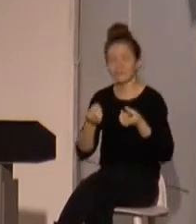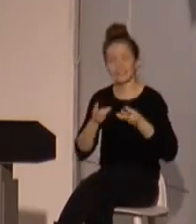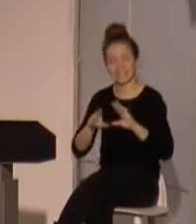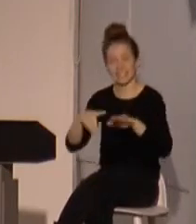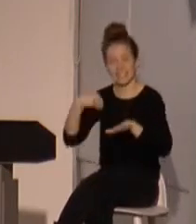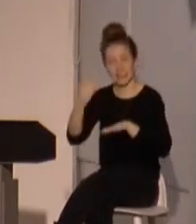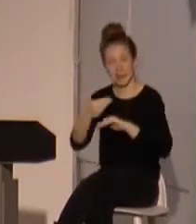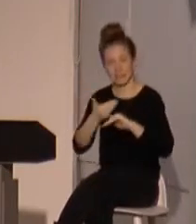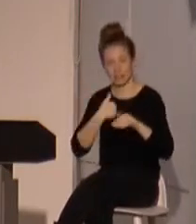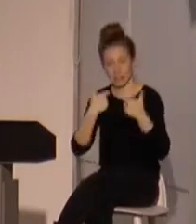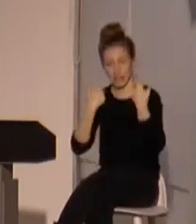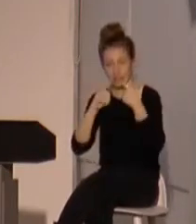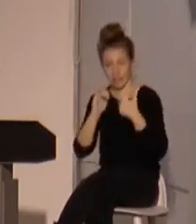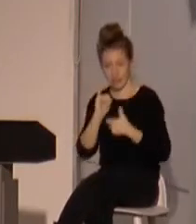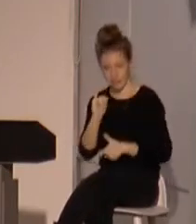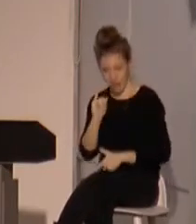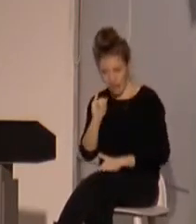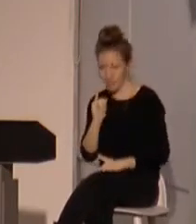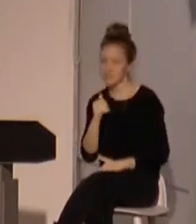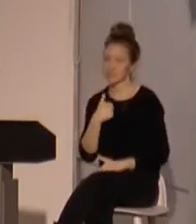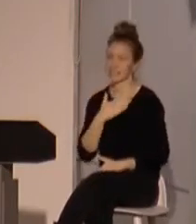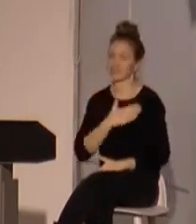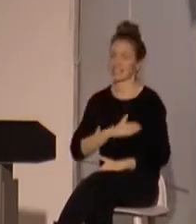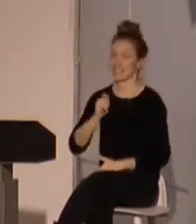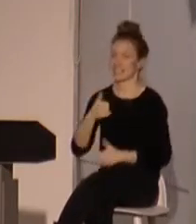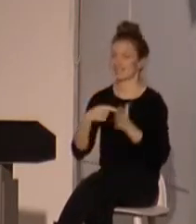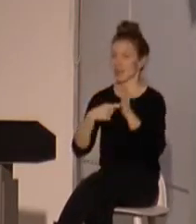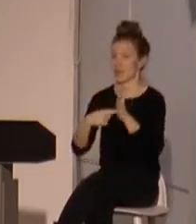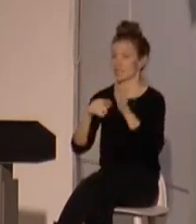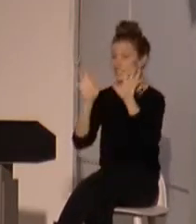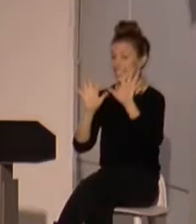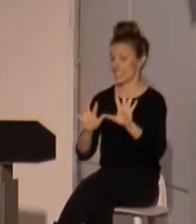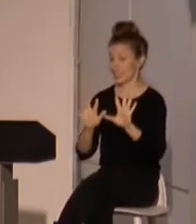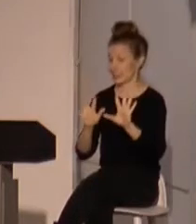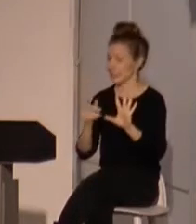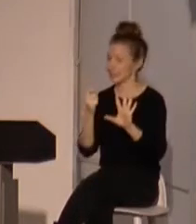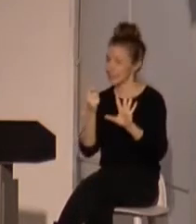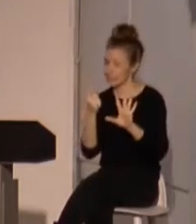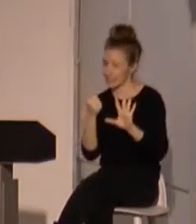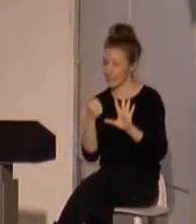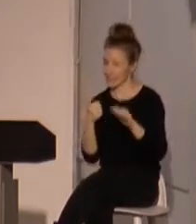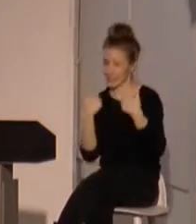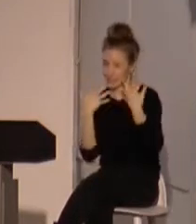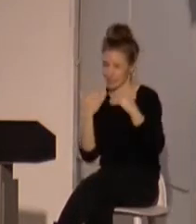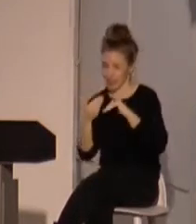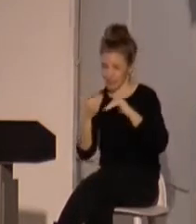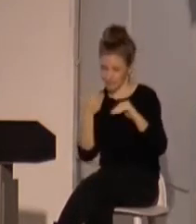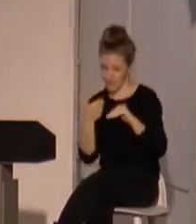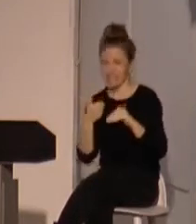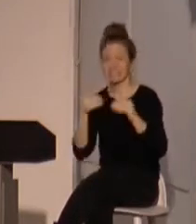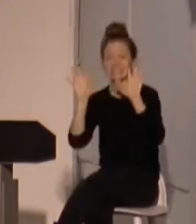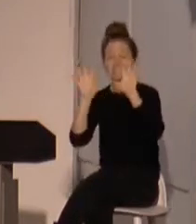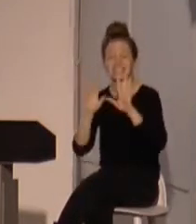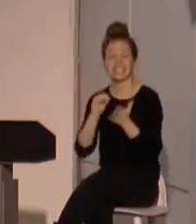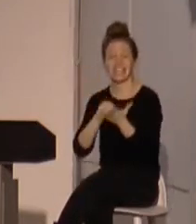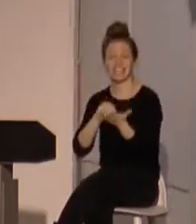ולפני שאני אסביר מה היא, אז אני כן רוצה להראות לכם את הסרטון, אני אתן טיפה טיפה הקשר. זה סרט